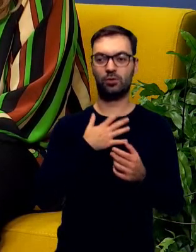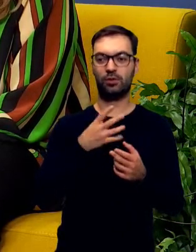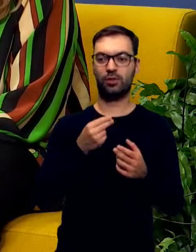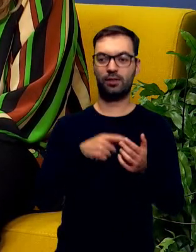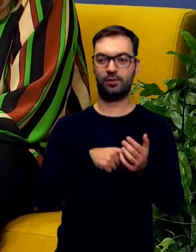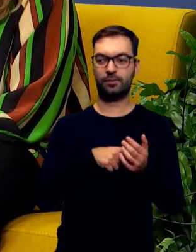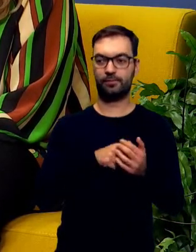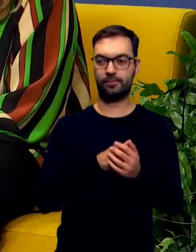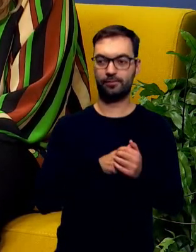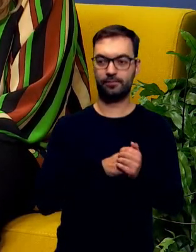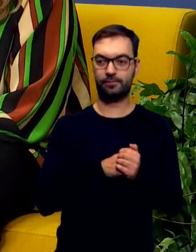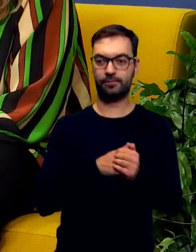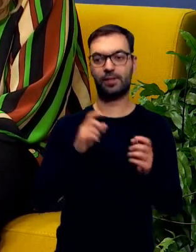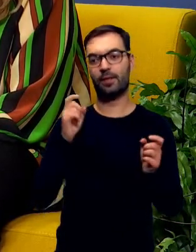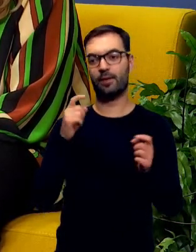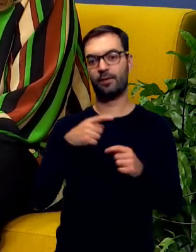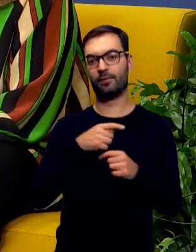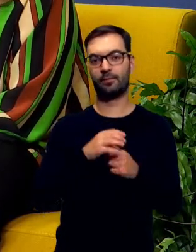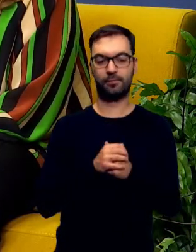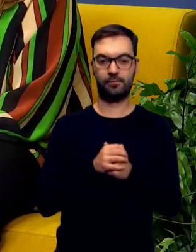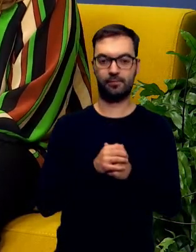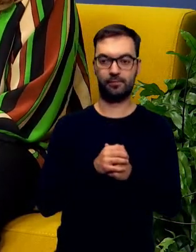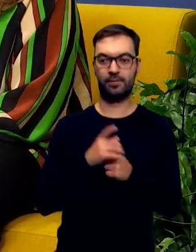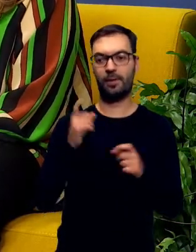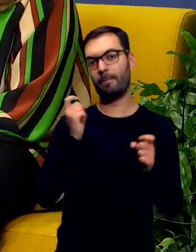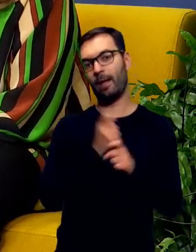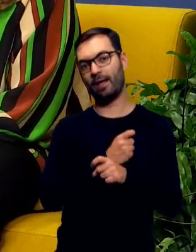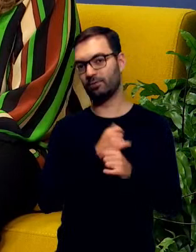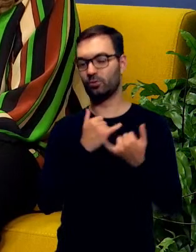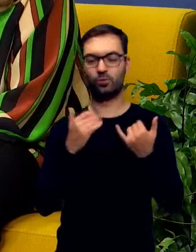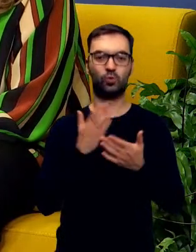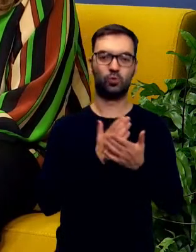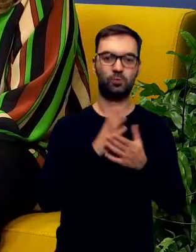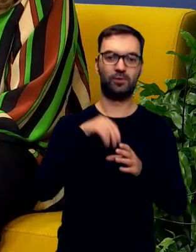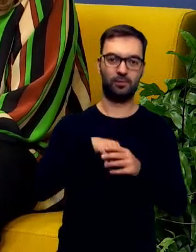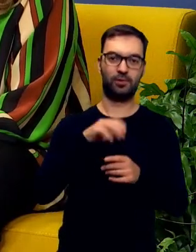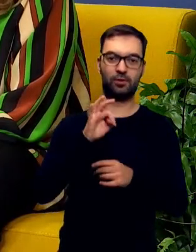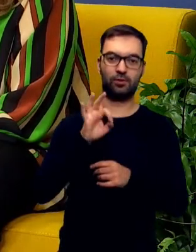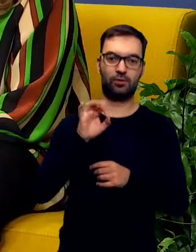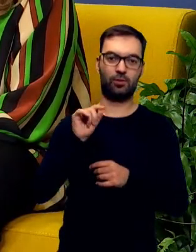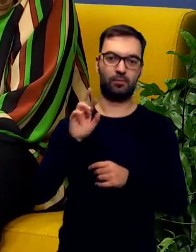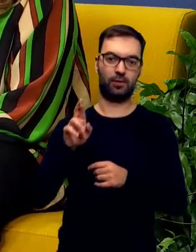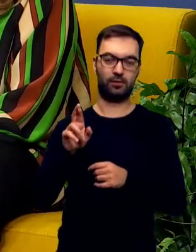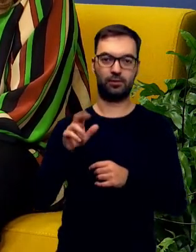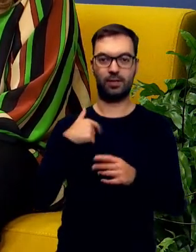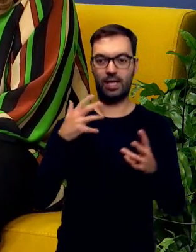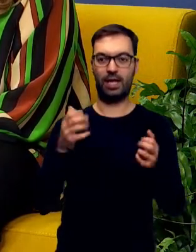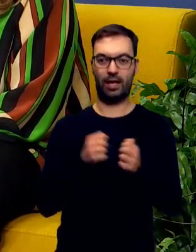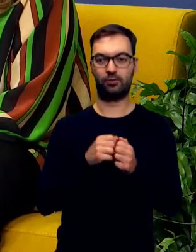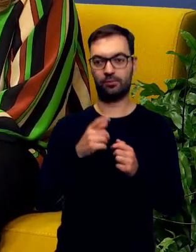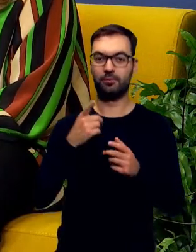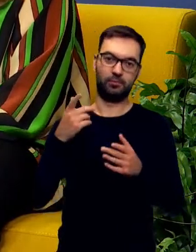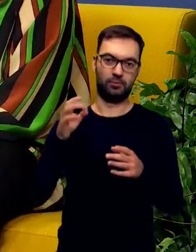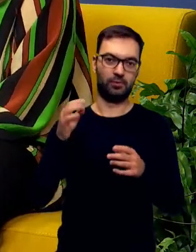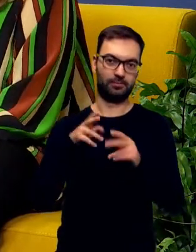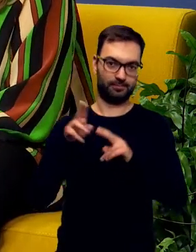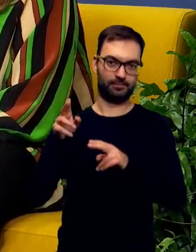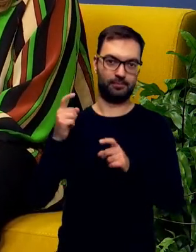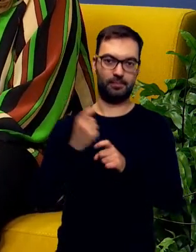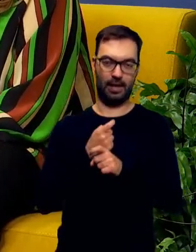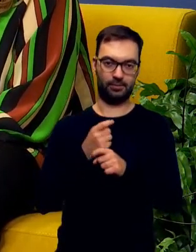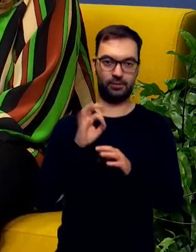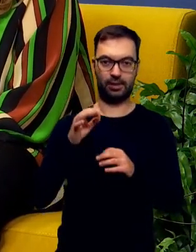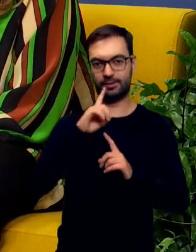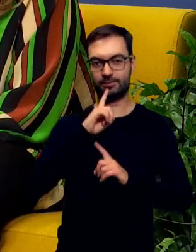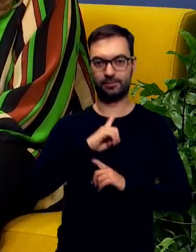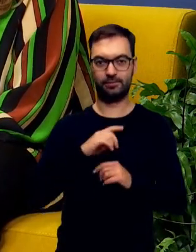że nie wiem, państwo, służby różnorodne, w tym nasza, bo przecież ratujemy na zlecenie państwa